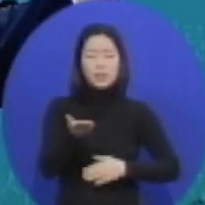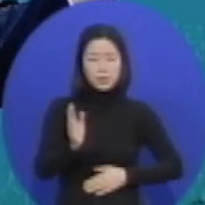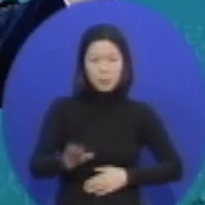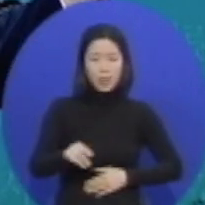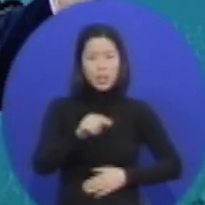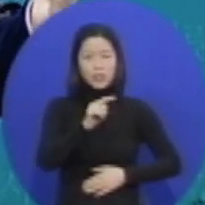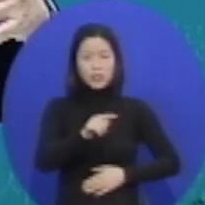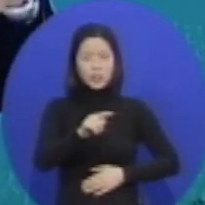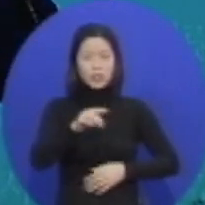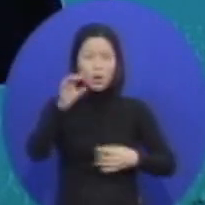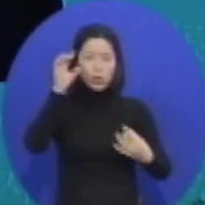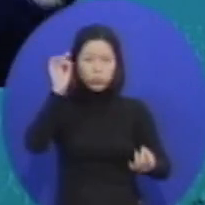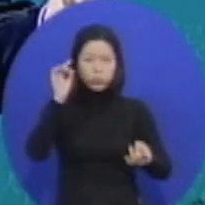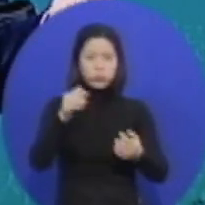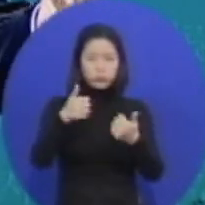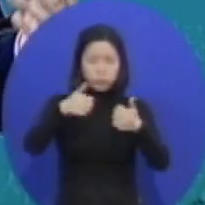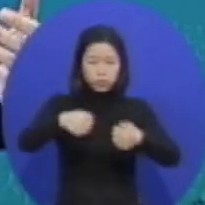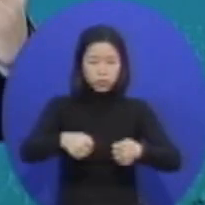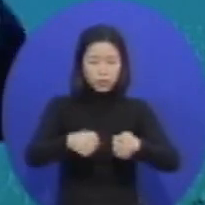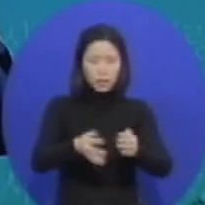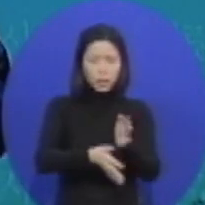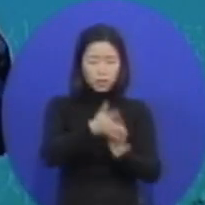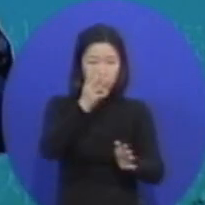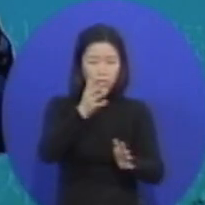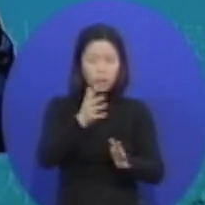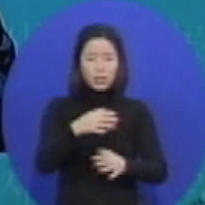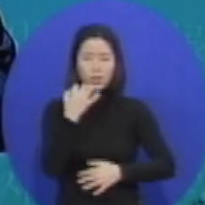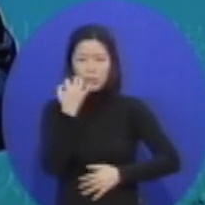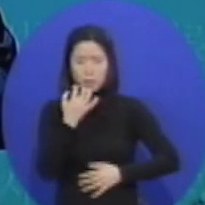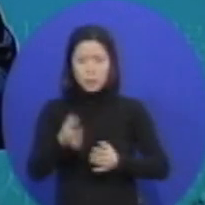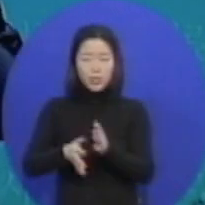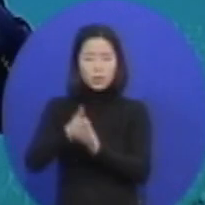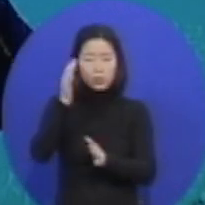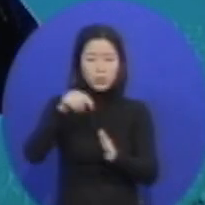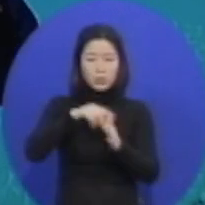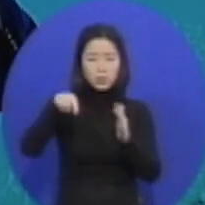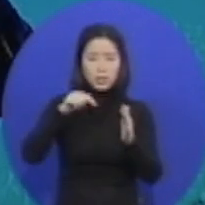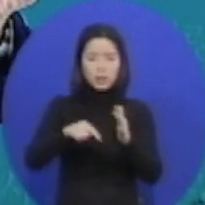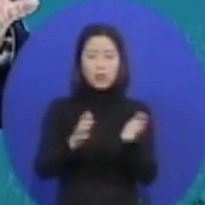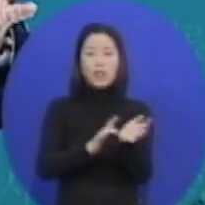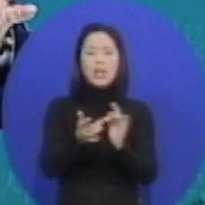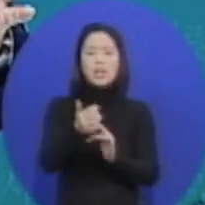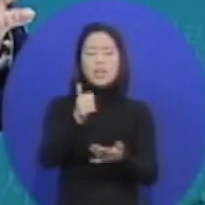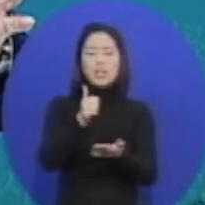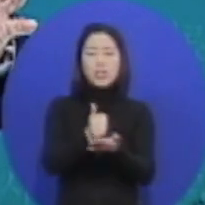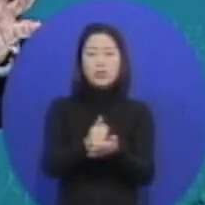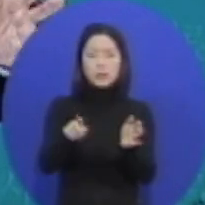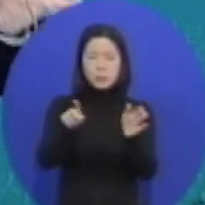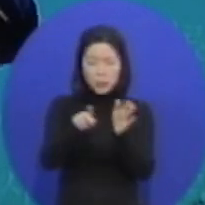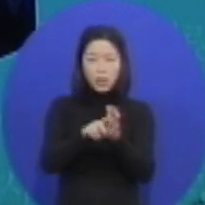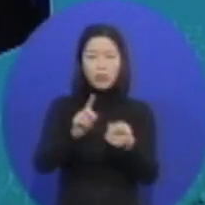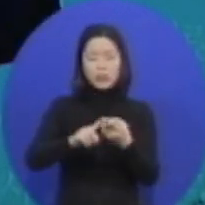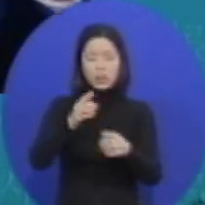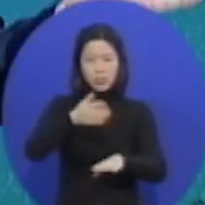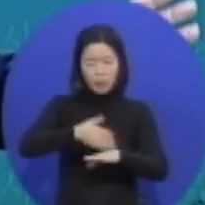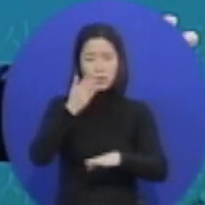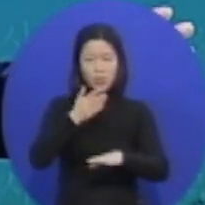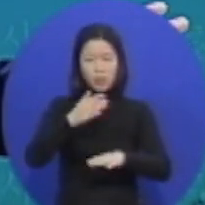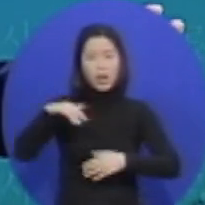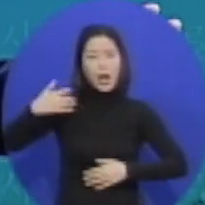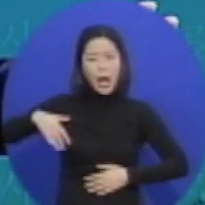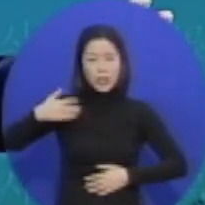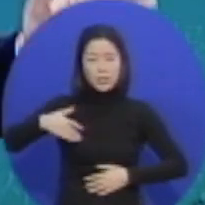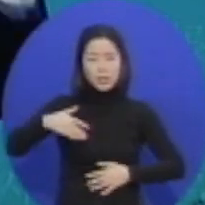도시 해서 예수를 믿었다는 것 만도 넘어갔어요 아직까지 믿음은 연약해서 별의별 시험이